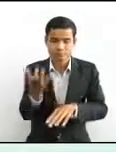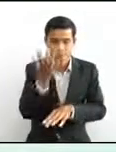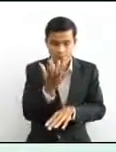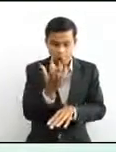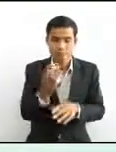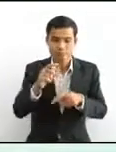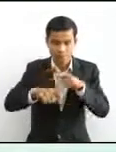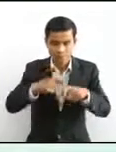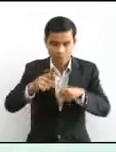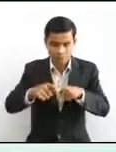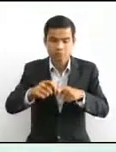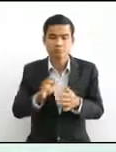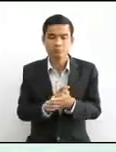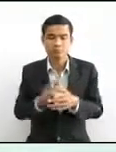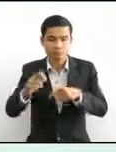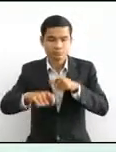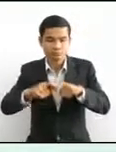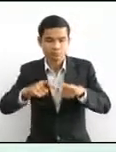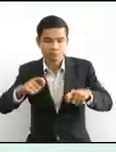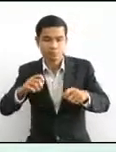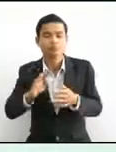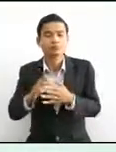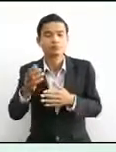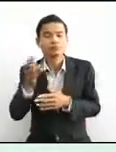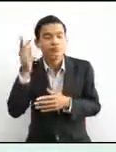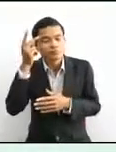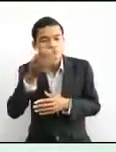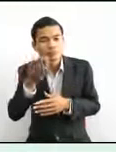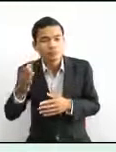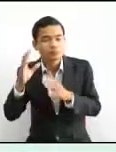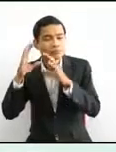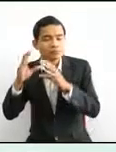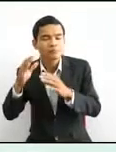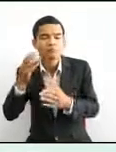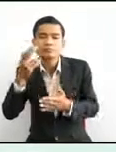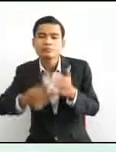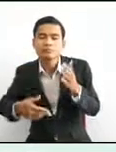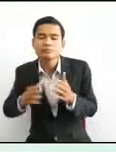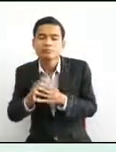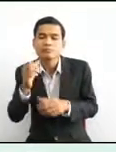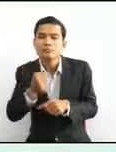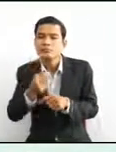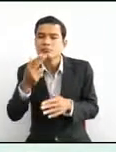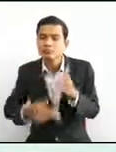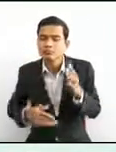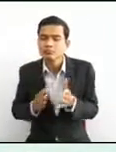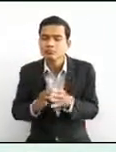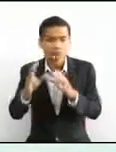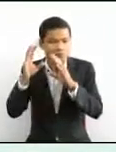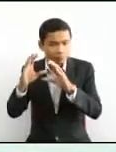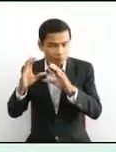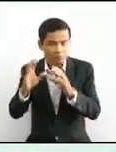Chà con kết mớ kê giọt phải đông được thầy khá con. Con kết tịnh mớ. Chà,